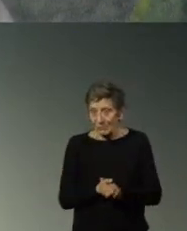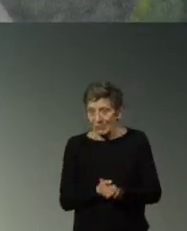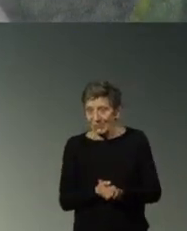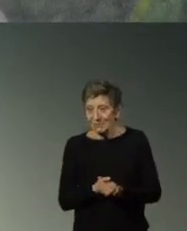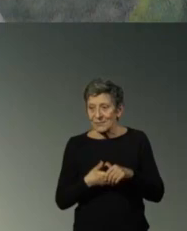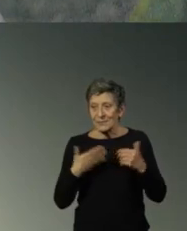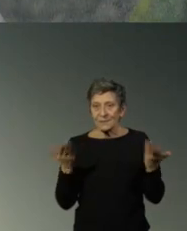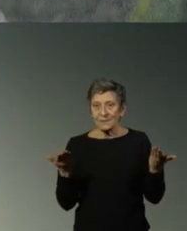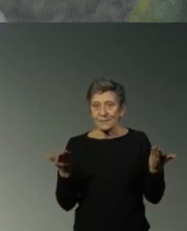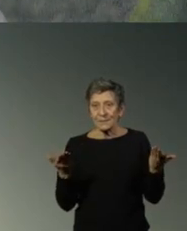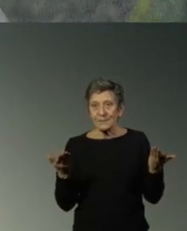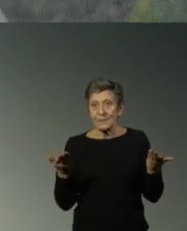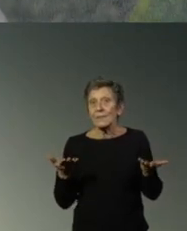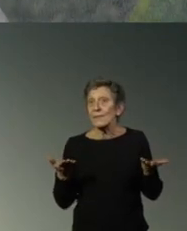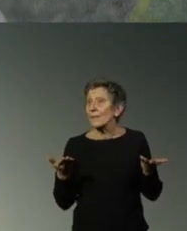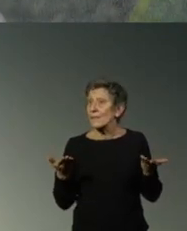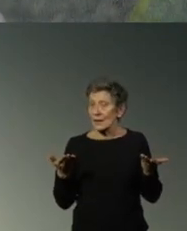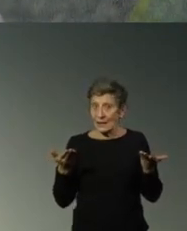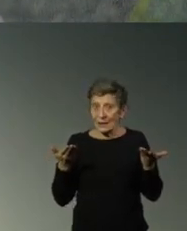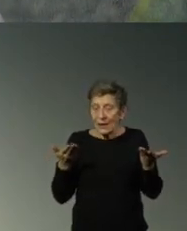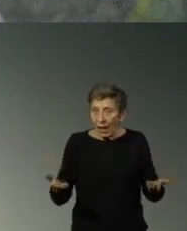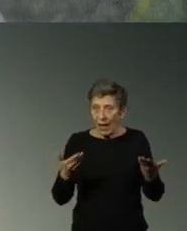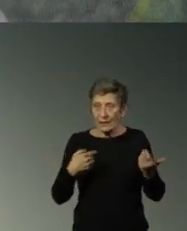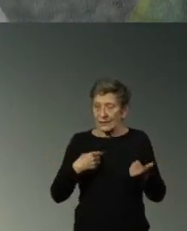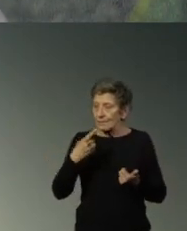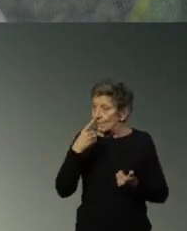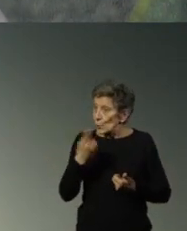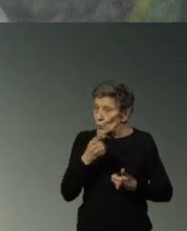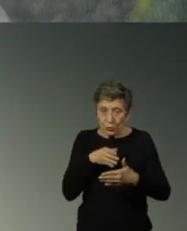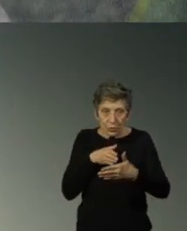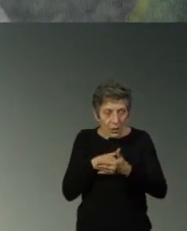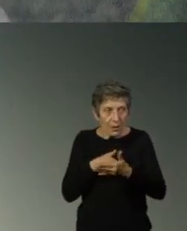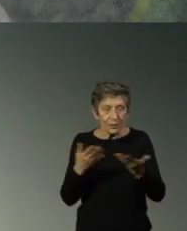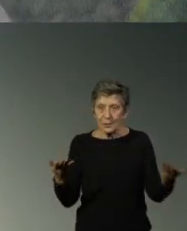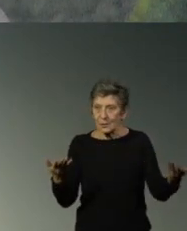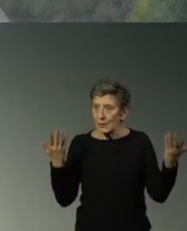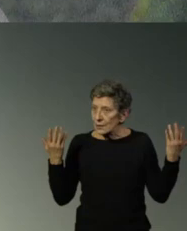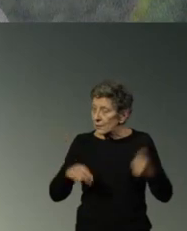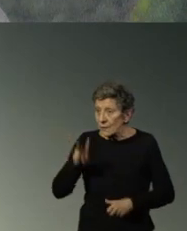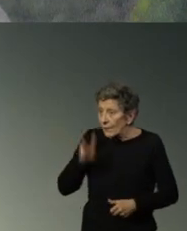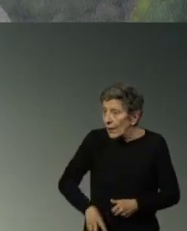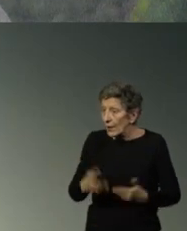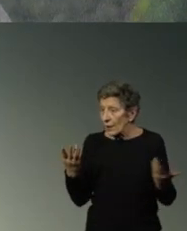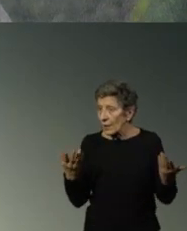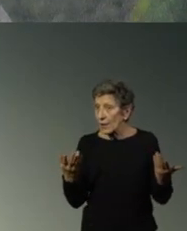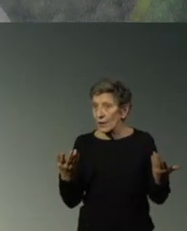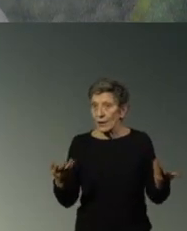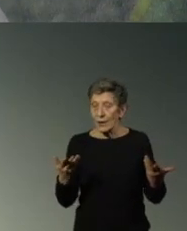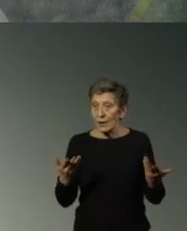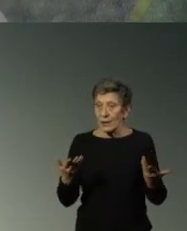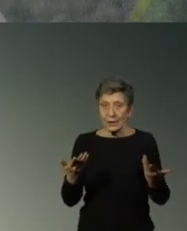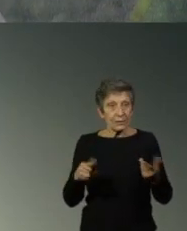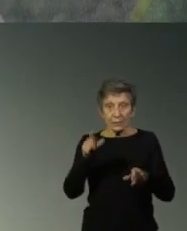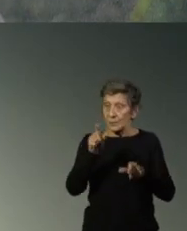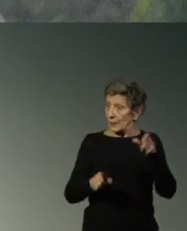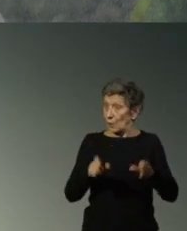là que j'achoppe constamment, c'est comment ça n'empêche pas les gens de dormir, de vivre